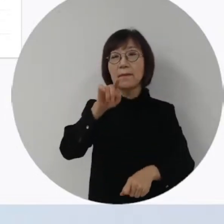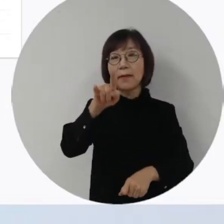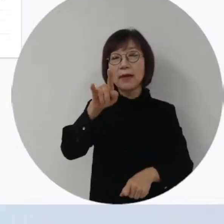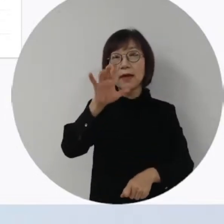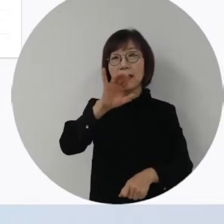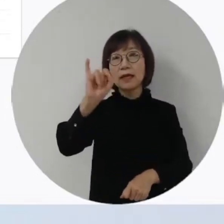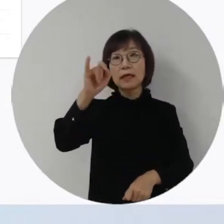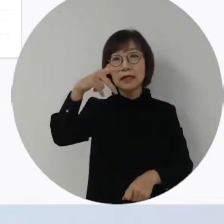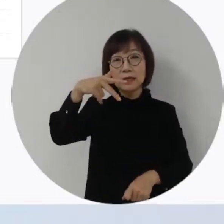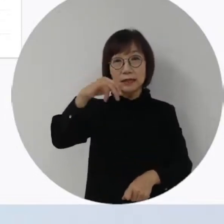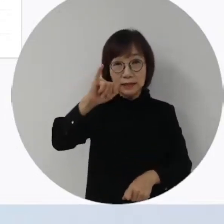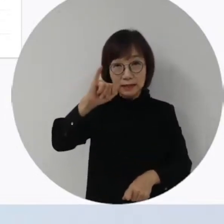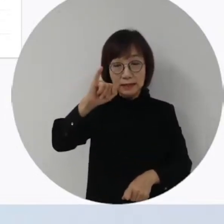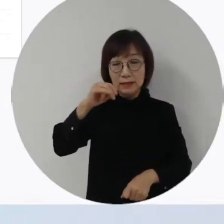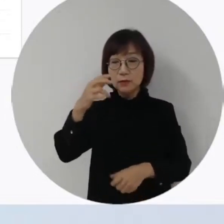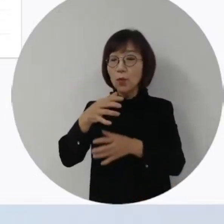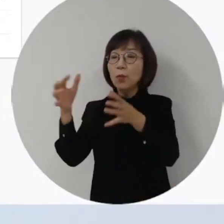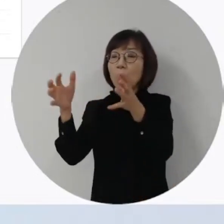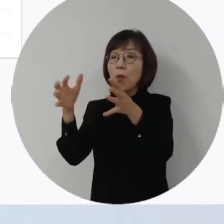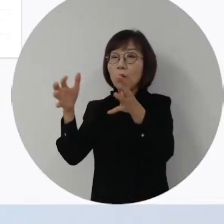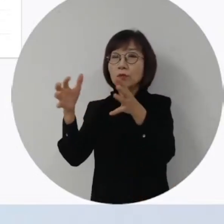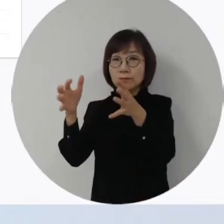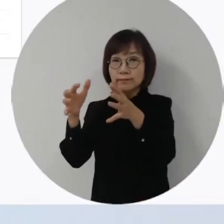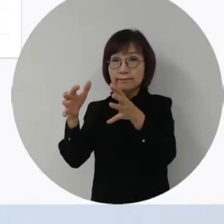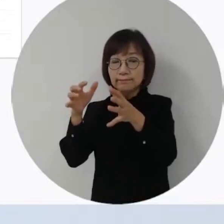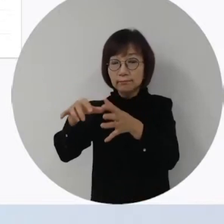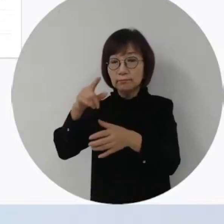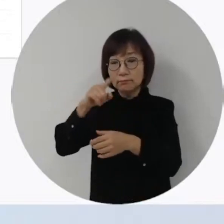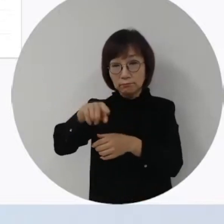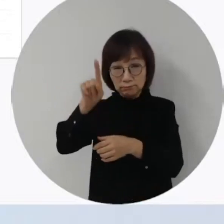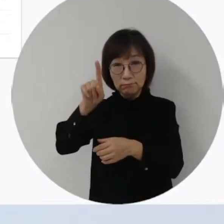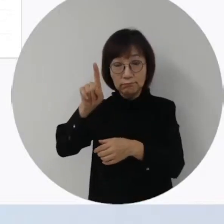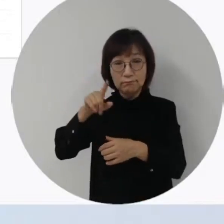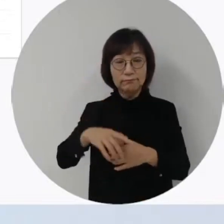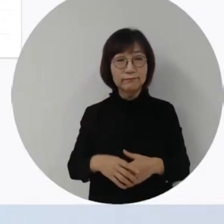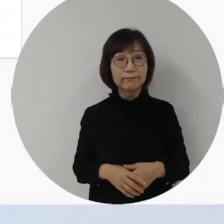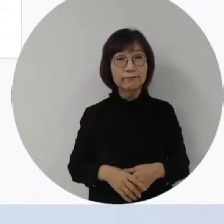구글 사이트 URL이 들어가 있어요.